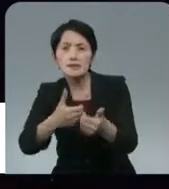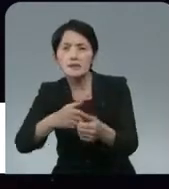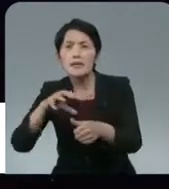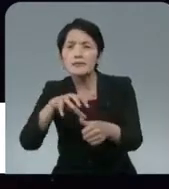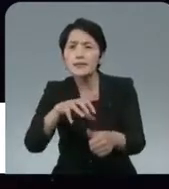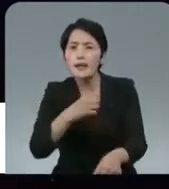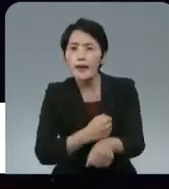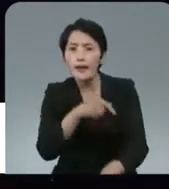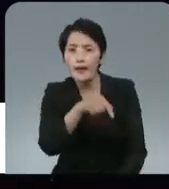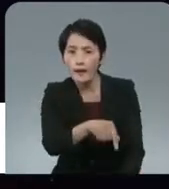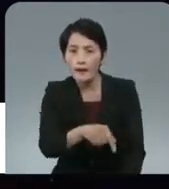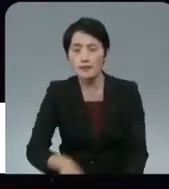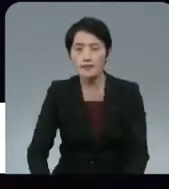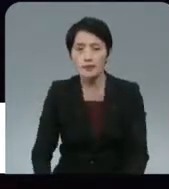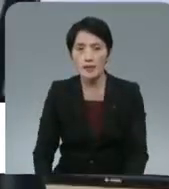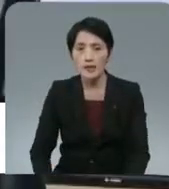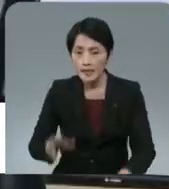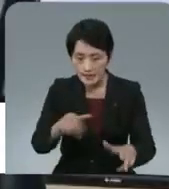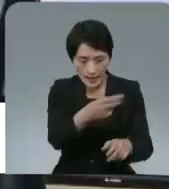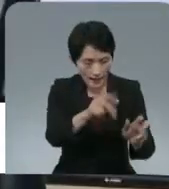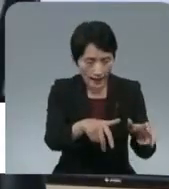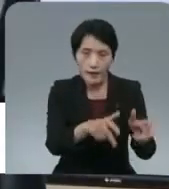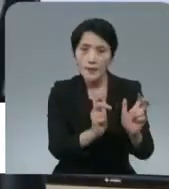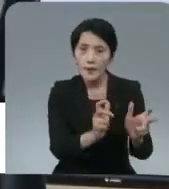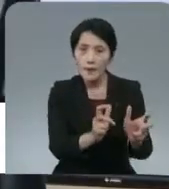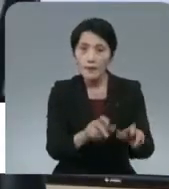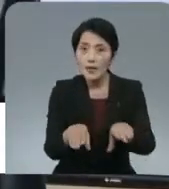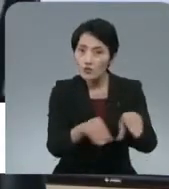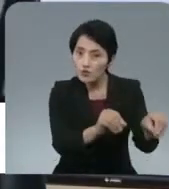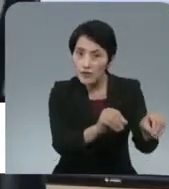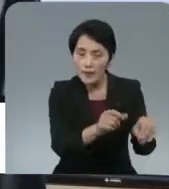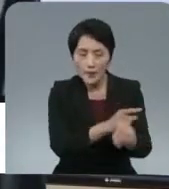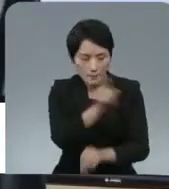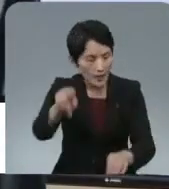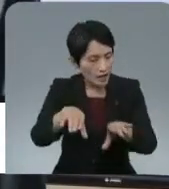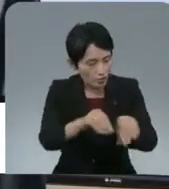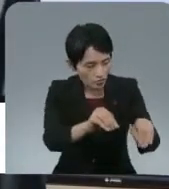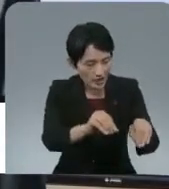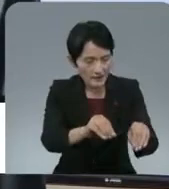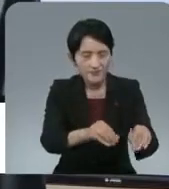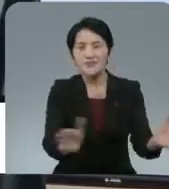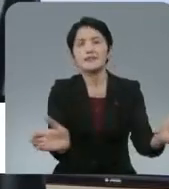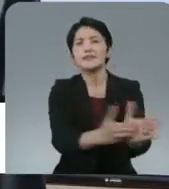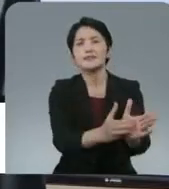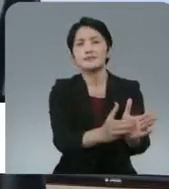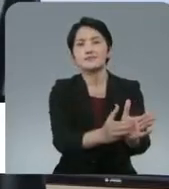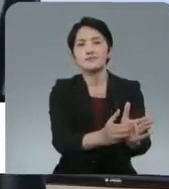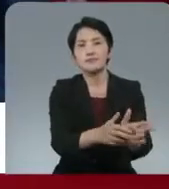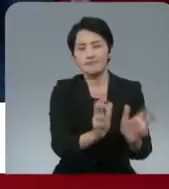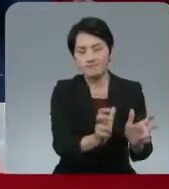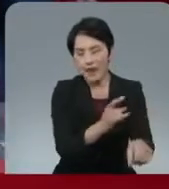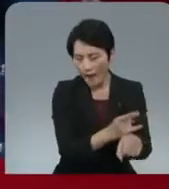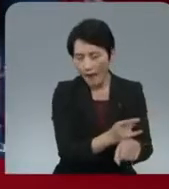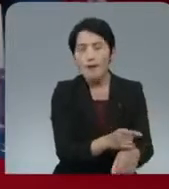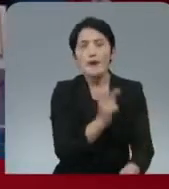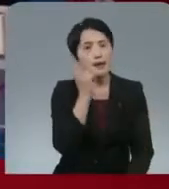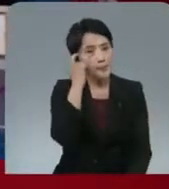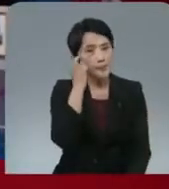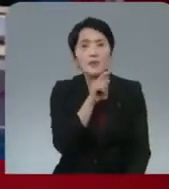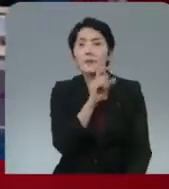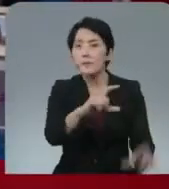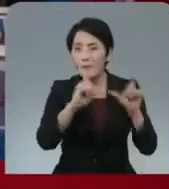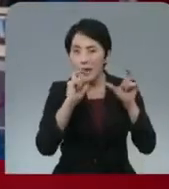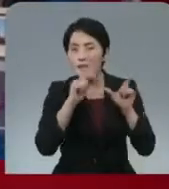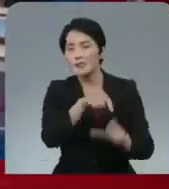missiles balistiques intercontinentaux capables d'atteindre la totalité du continent américain. C'est dans ce contexte qu'il